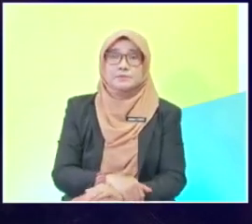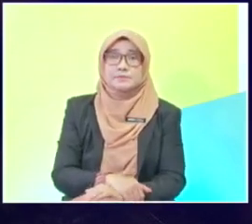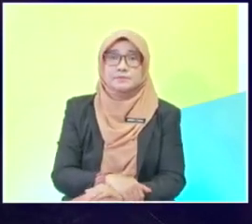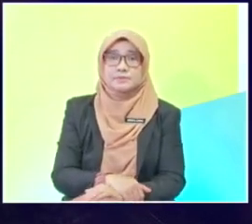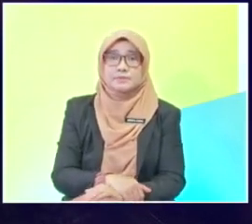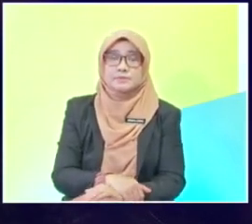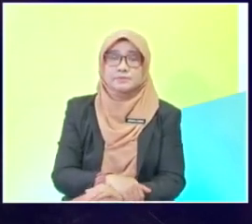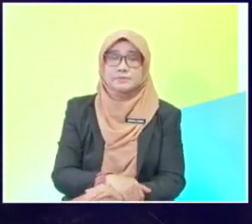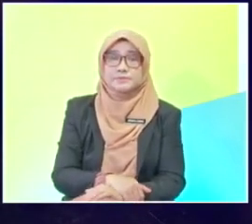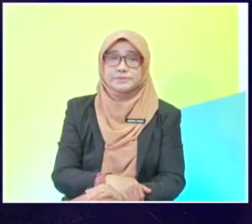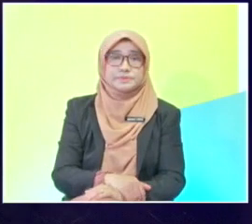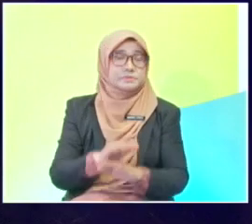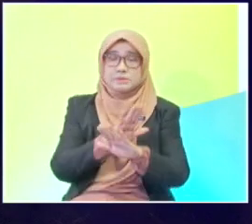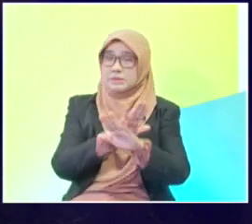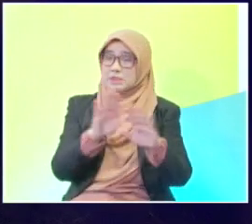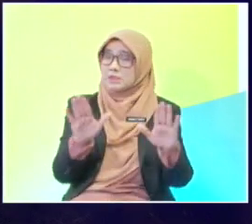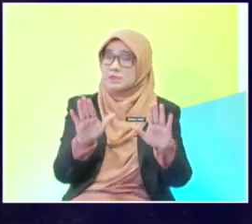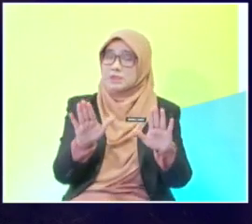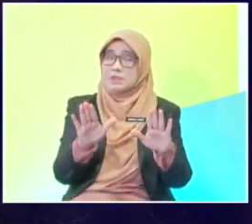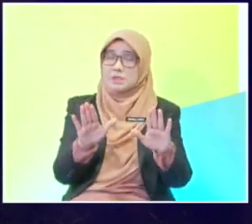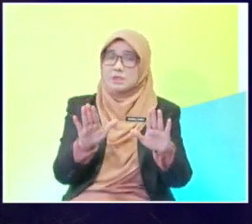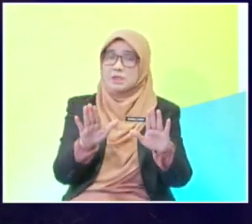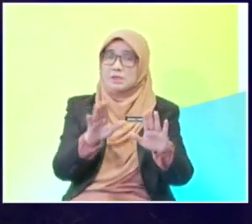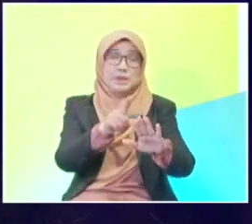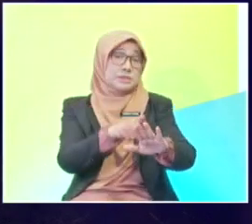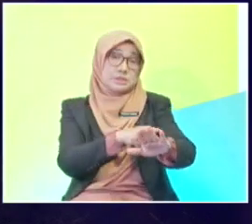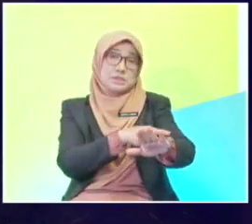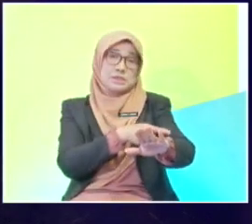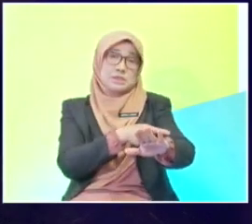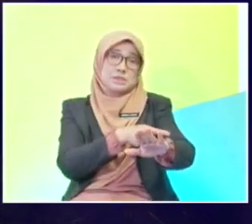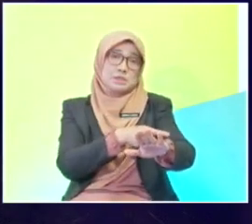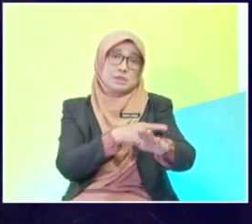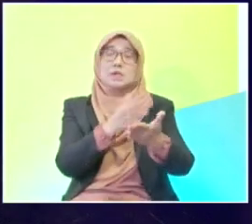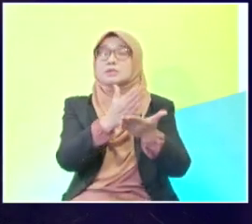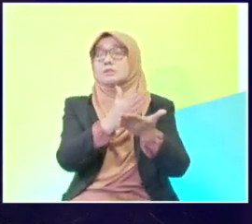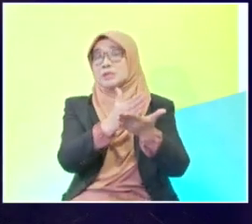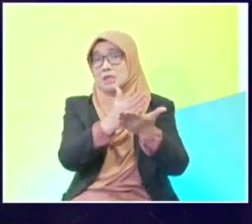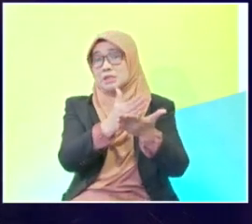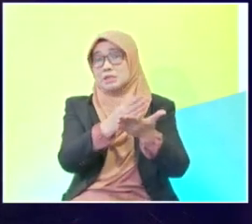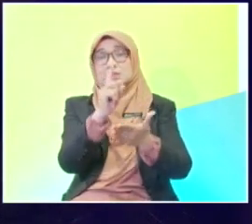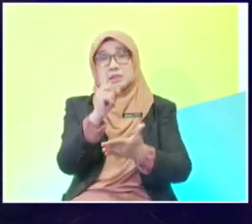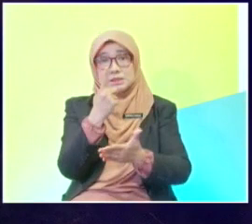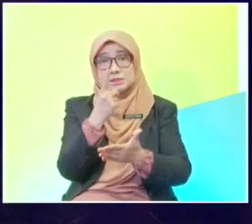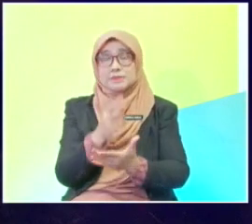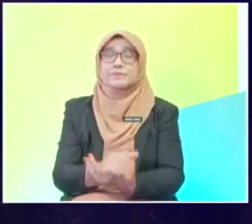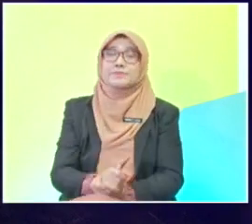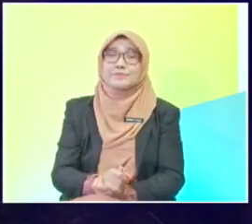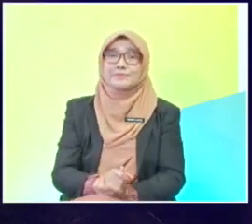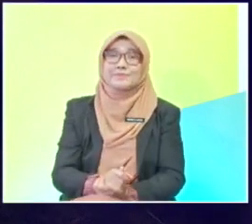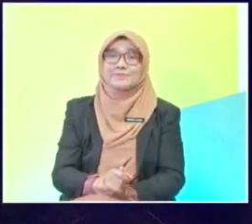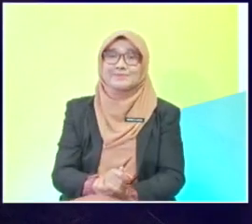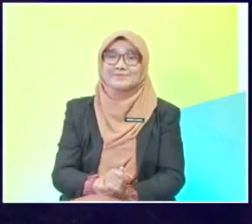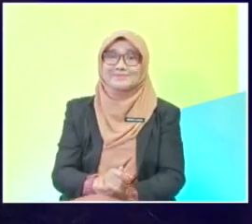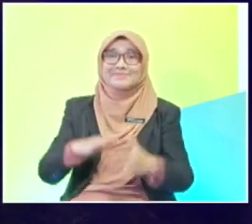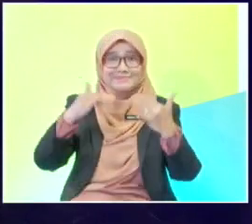dia sementara dan dia tidak bersifat berpanjangan. Tidak berpanjangan. Sementara sahaja. Okey, baik. Sebenarnya kita ada aktiviti